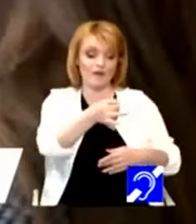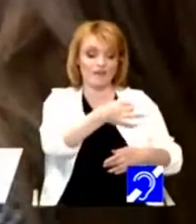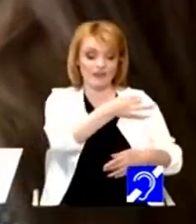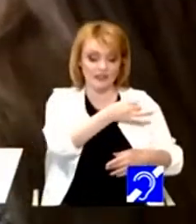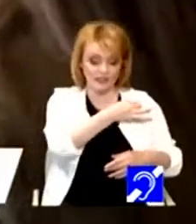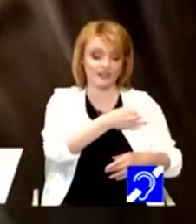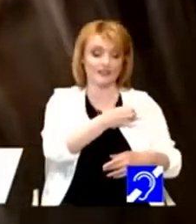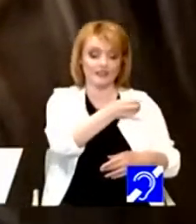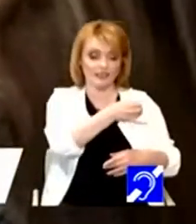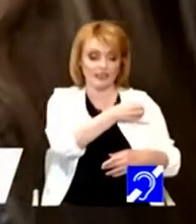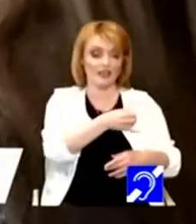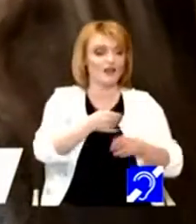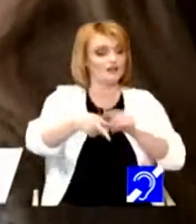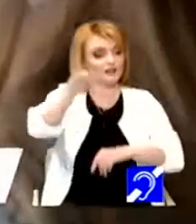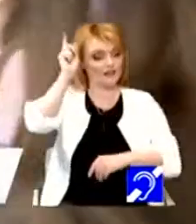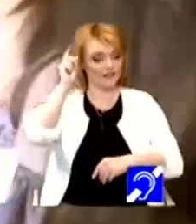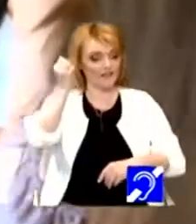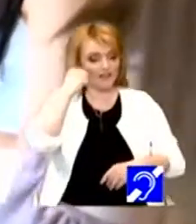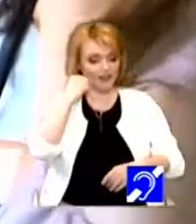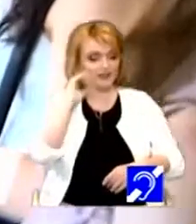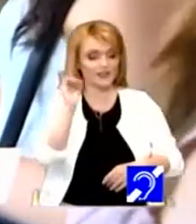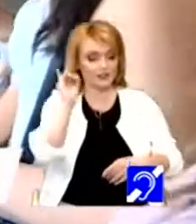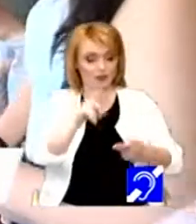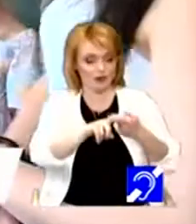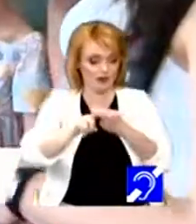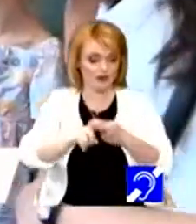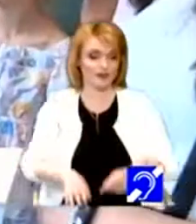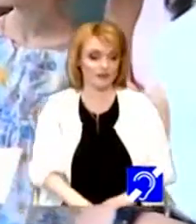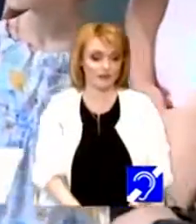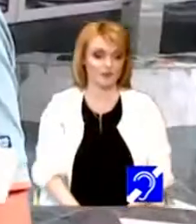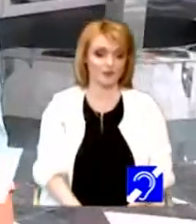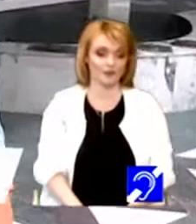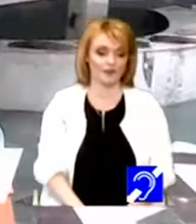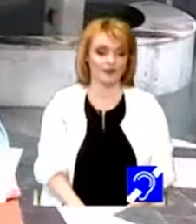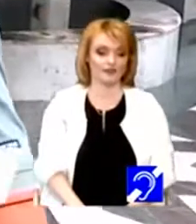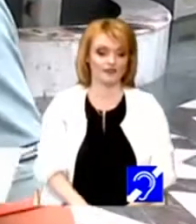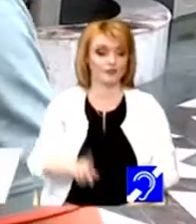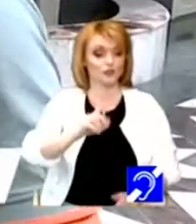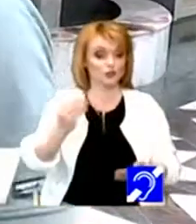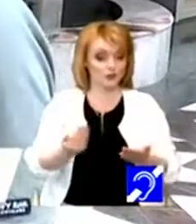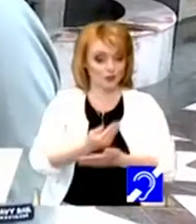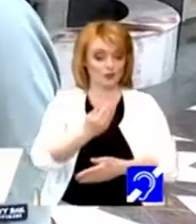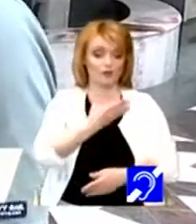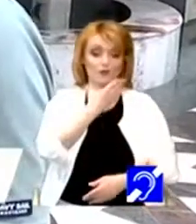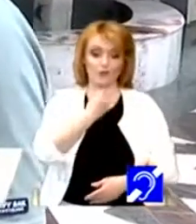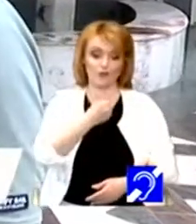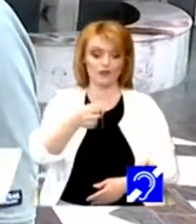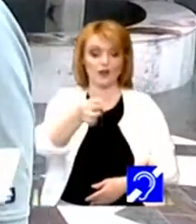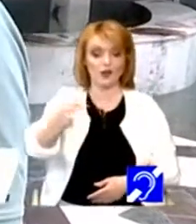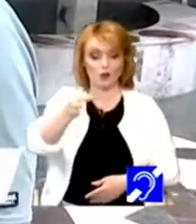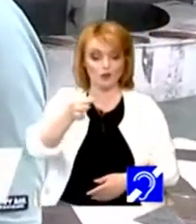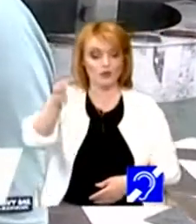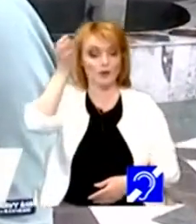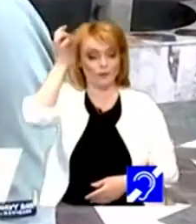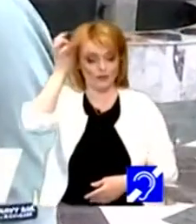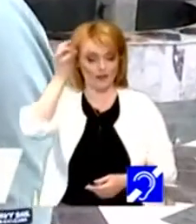seria Cartea Roșie a Republicii Moldova. Denumirea deja spune de la sine. Ceva nou, frumos, monede